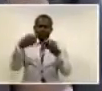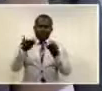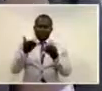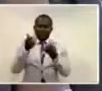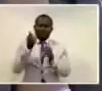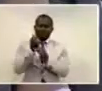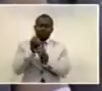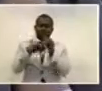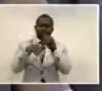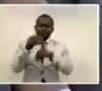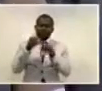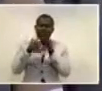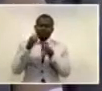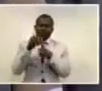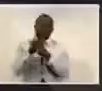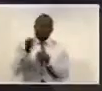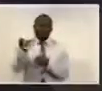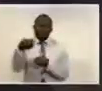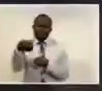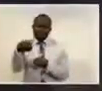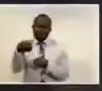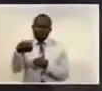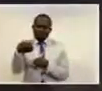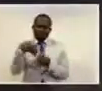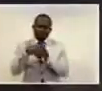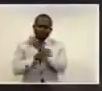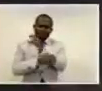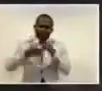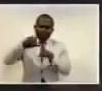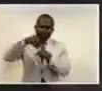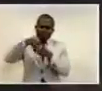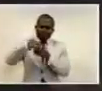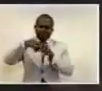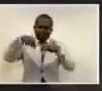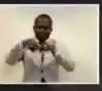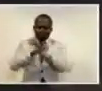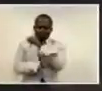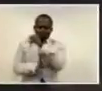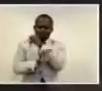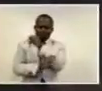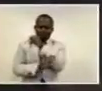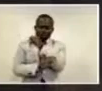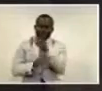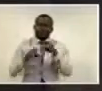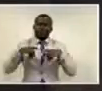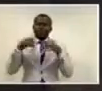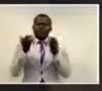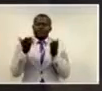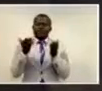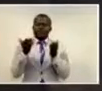yari yahawe akazi isoko ryo kubaka. Ni kampani yo mu gihugu hano niyo hanze? Niyo mu gihugu. Iba hehe?